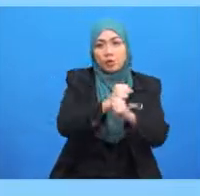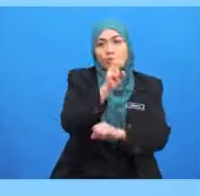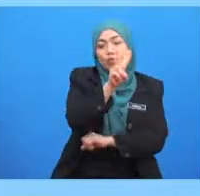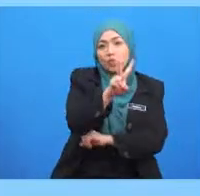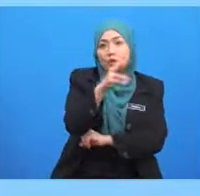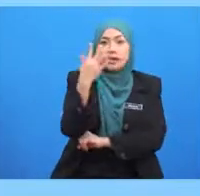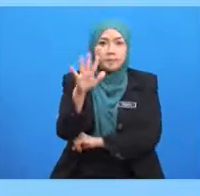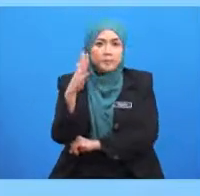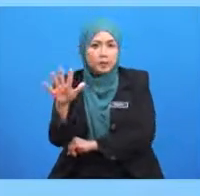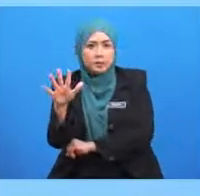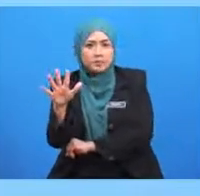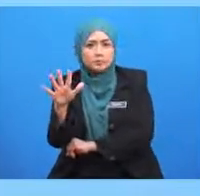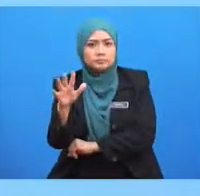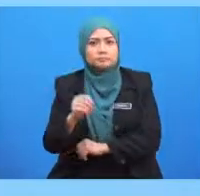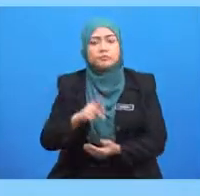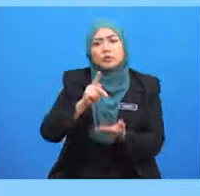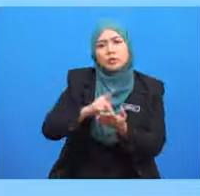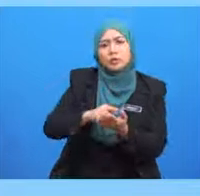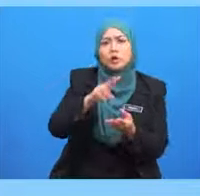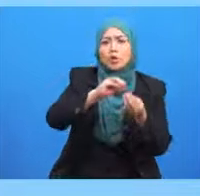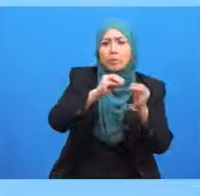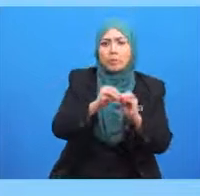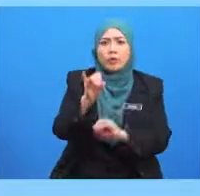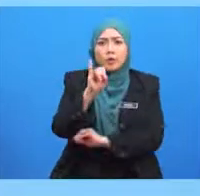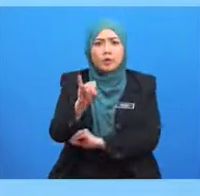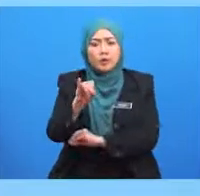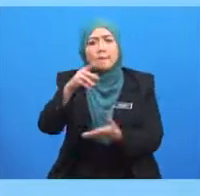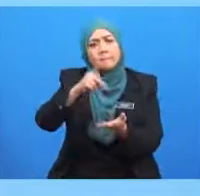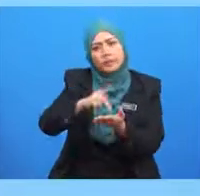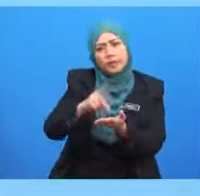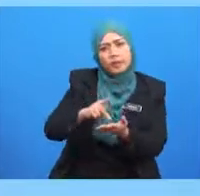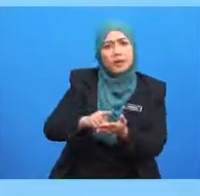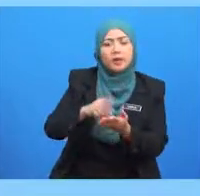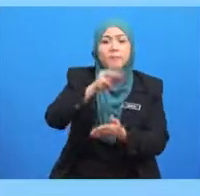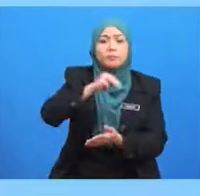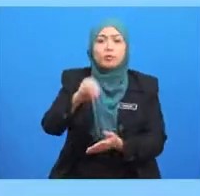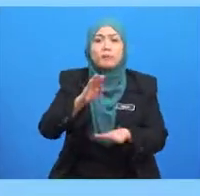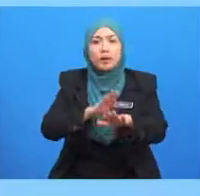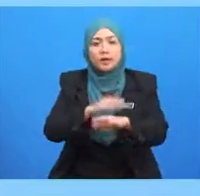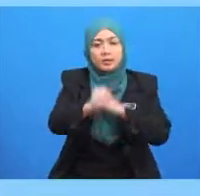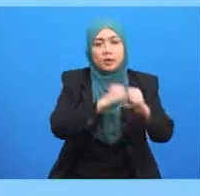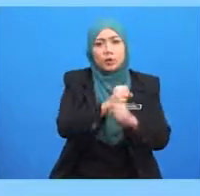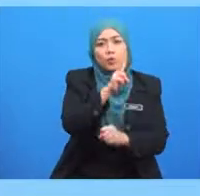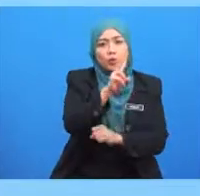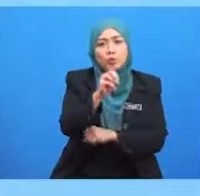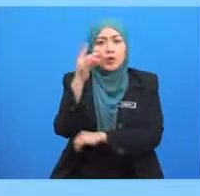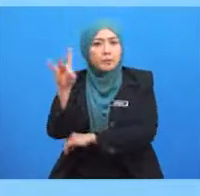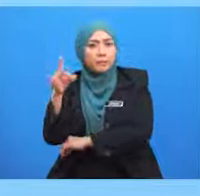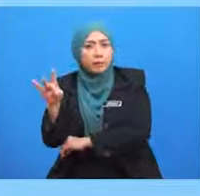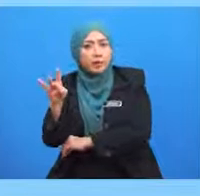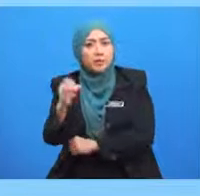hitung nomor indeks bilangan murid pada tahun 2018 berasaskan